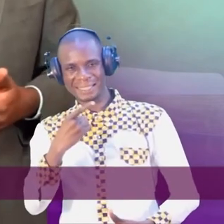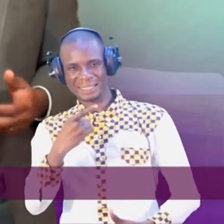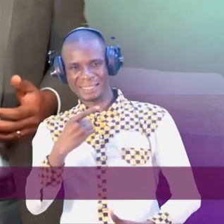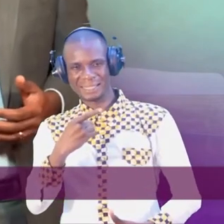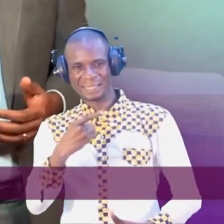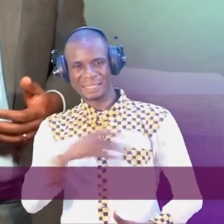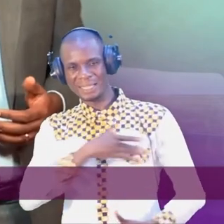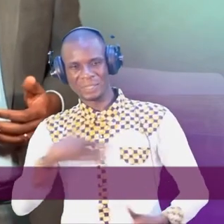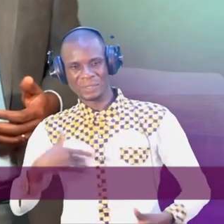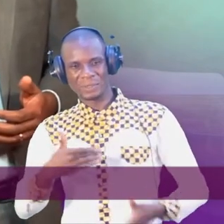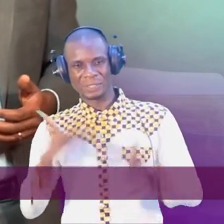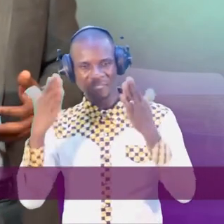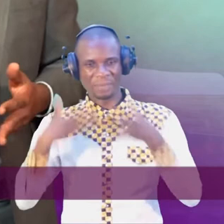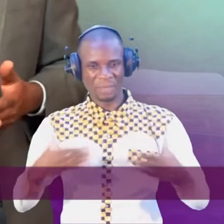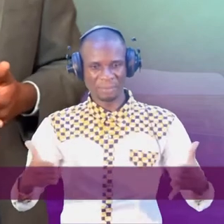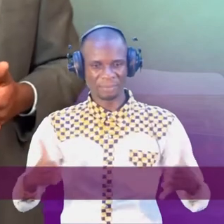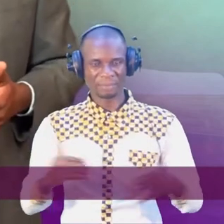jina na waweze kuitukuza.